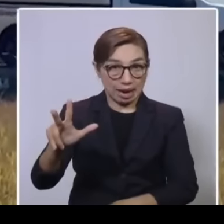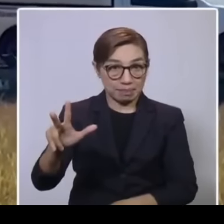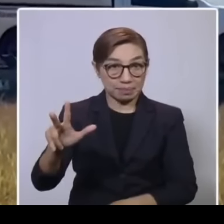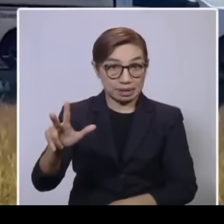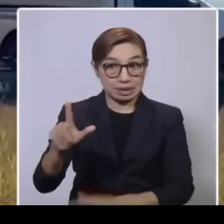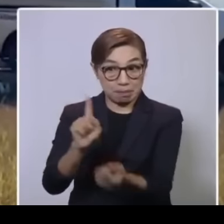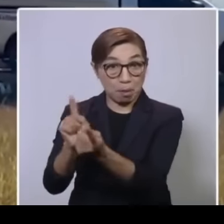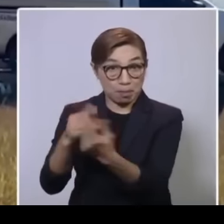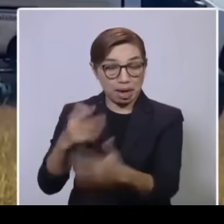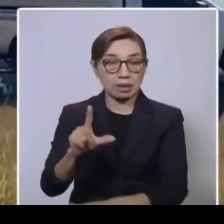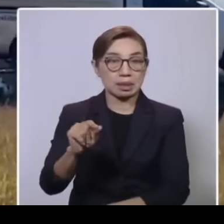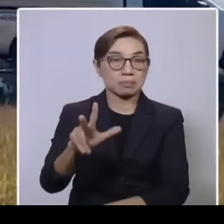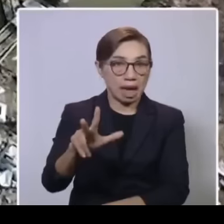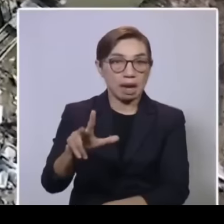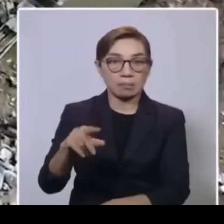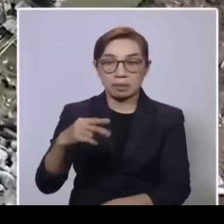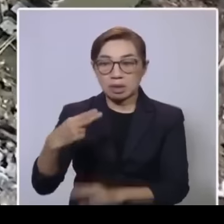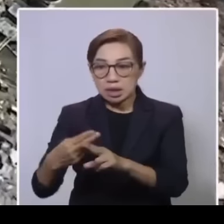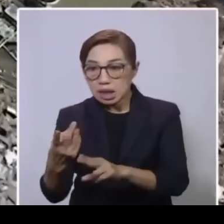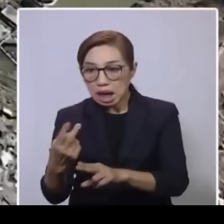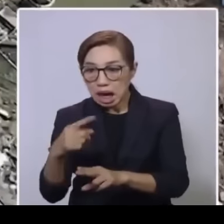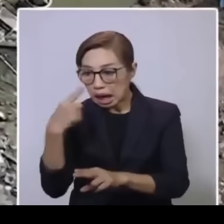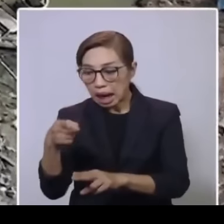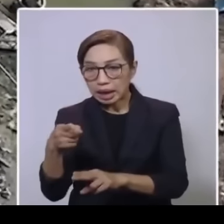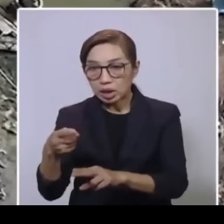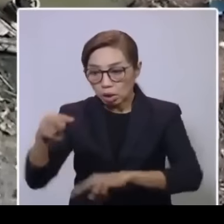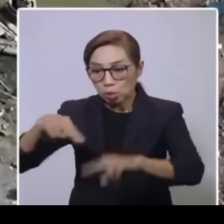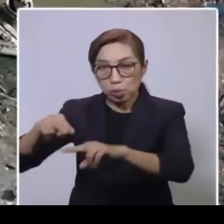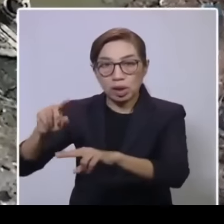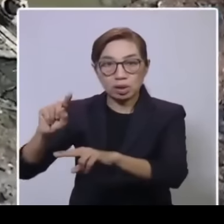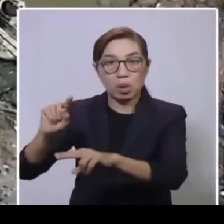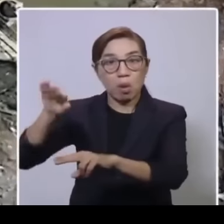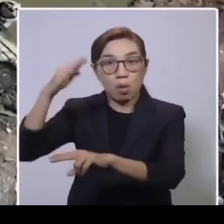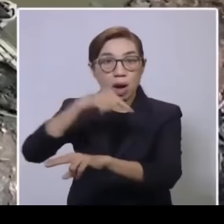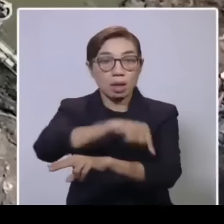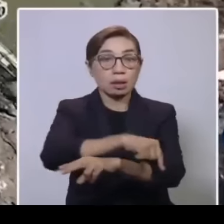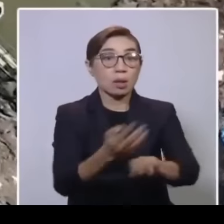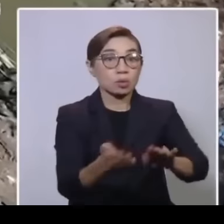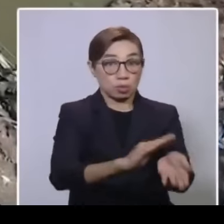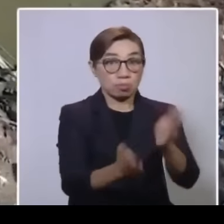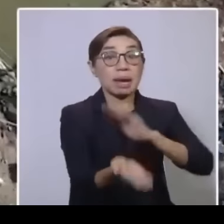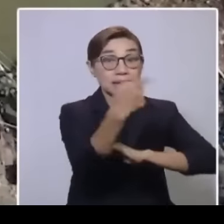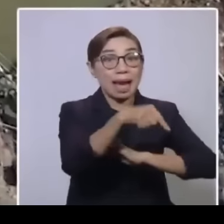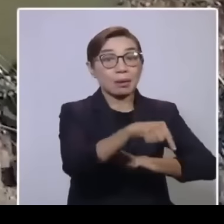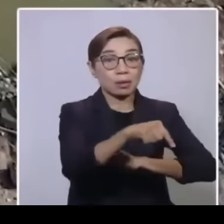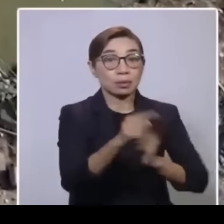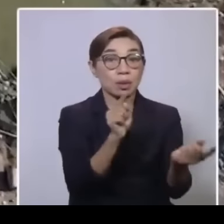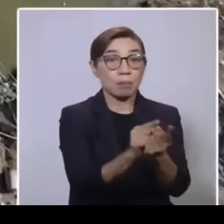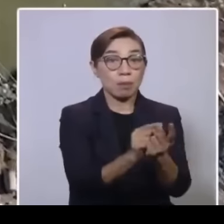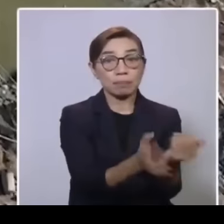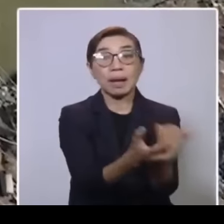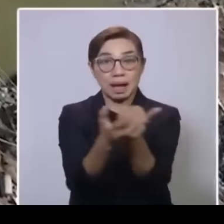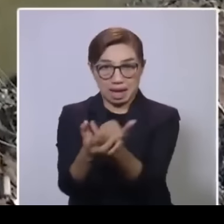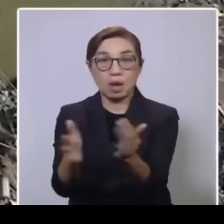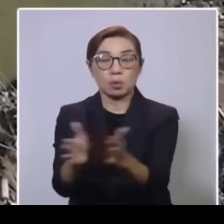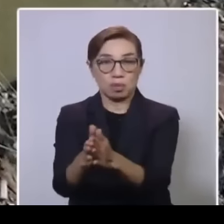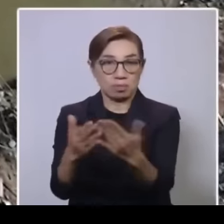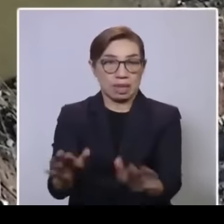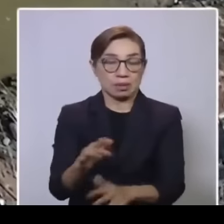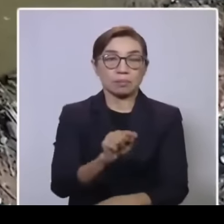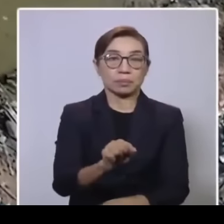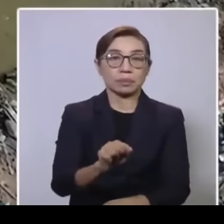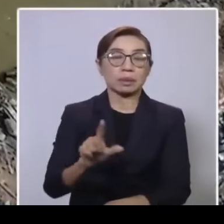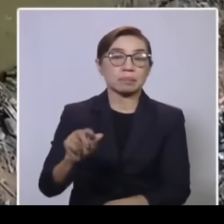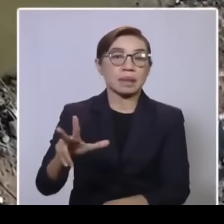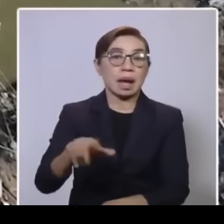างยืนยันอัตลักษณ์บุคคลรวมถึงศพที่พบในบ่อน้ำเมื่อช่วงเช้าด้วยนะคะโดยทีมที่เข้าตรวจพิสูจน์นะคะเ